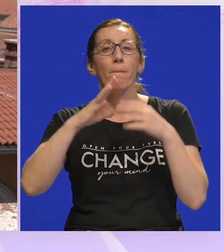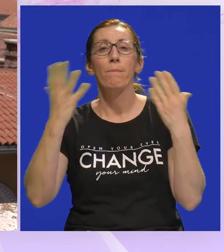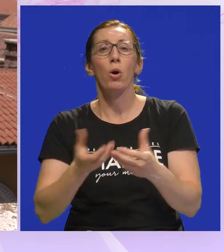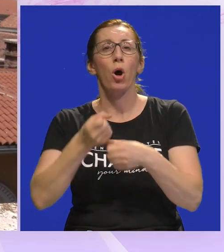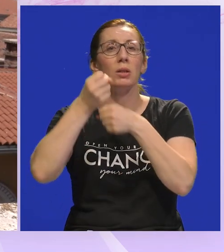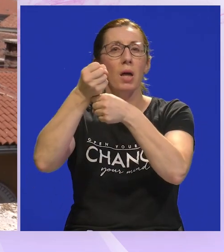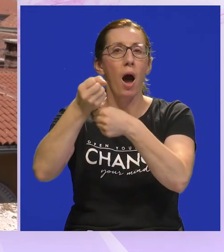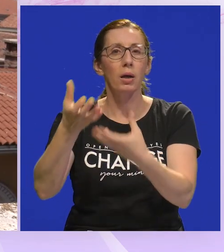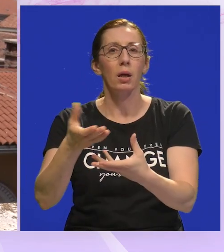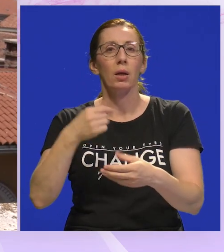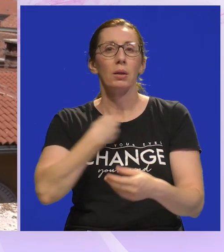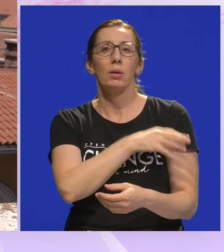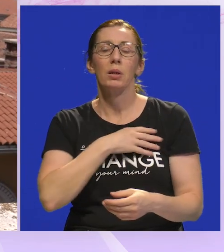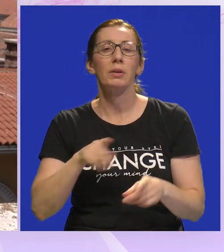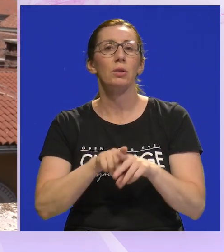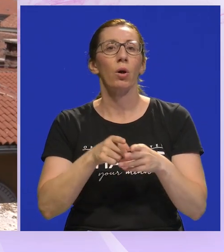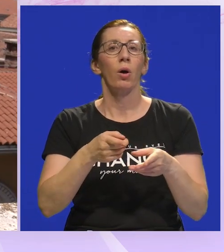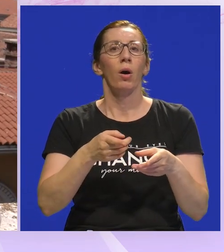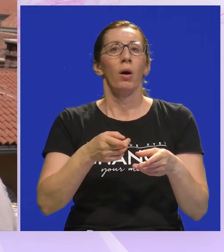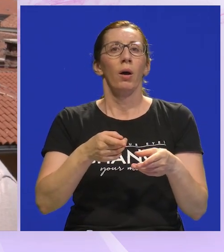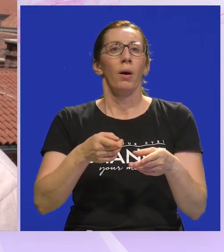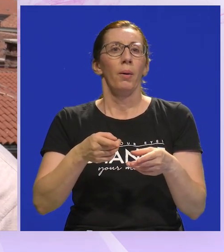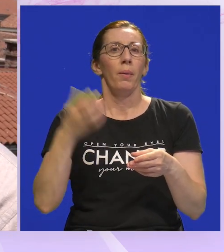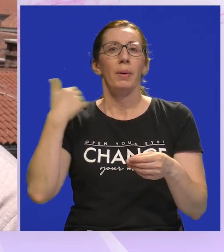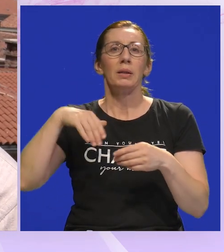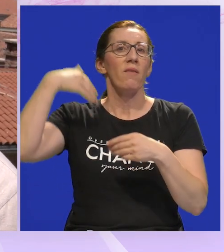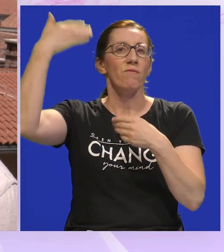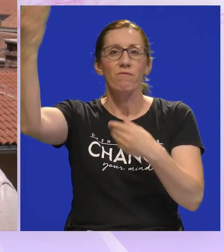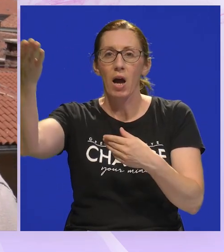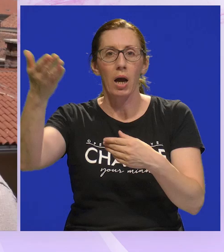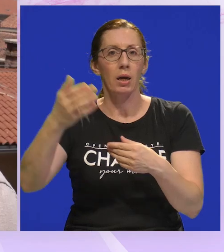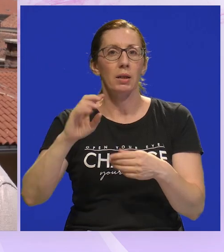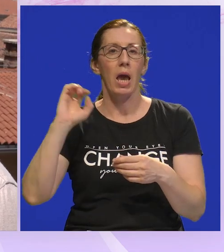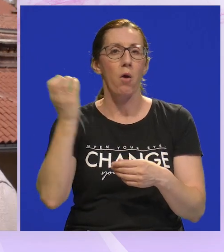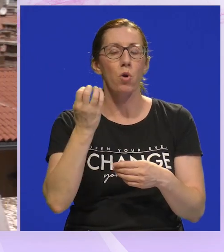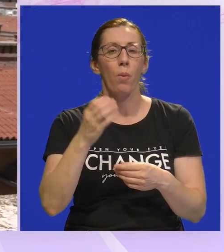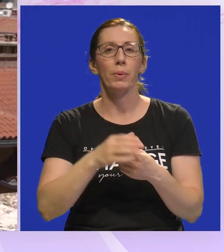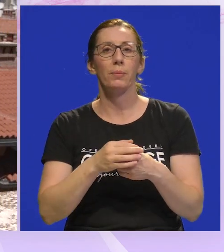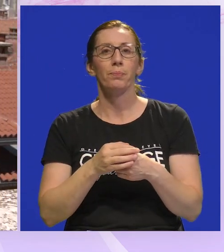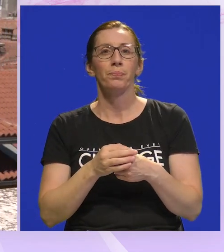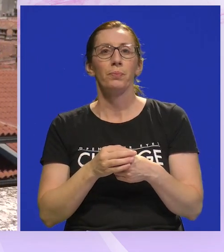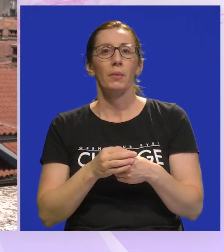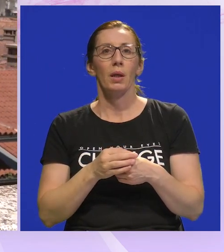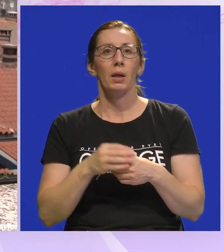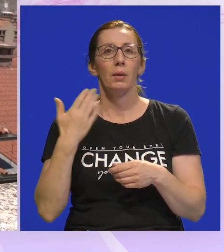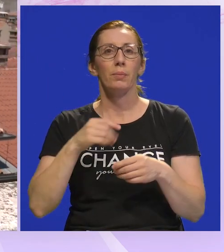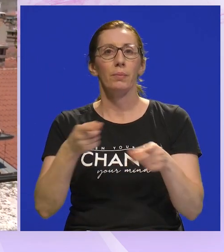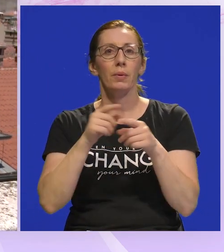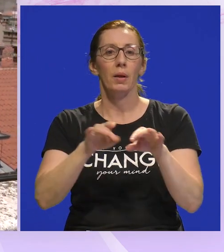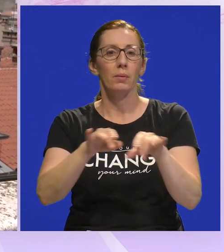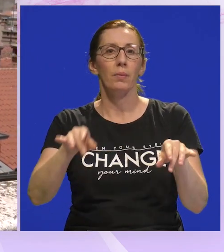osvajao mnogo nagrada što u Hrvatskoj tako i u inozemstvu, a nastupao je